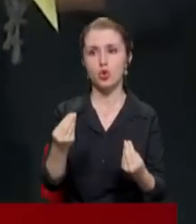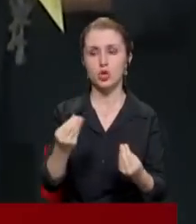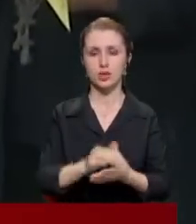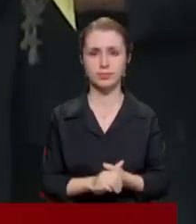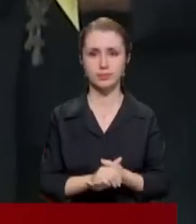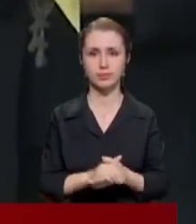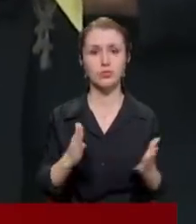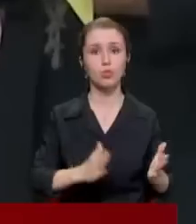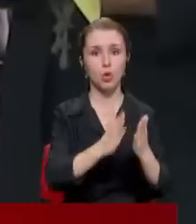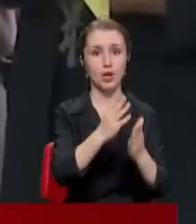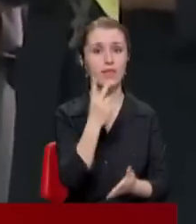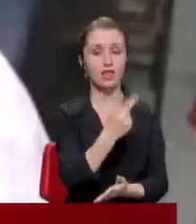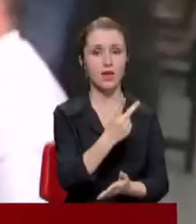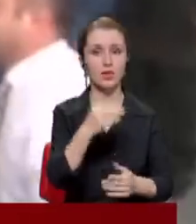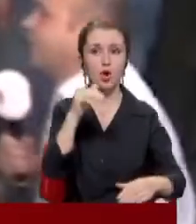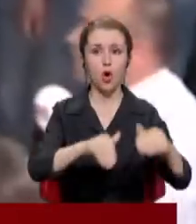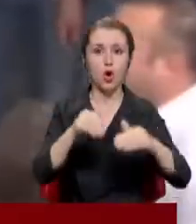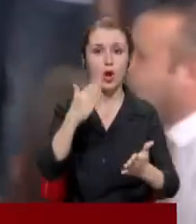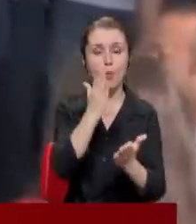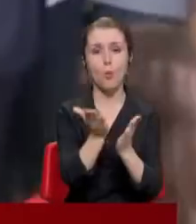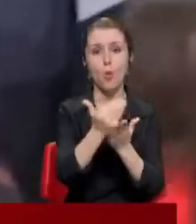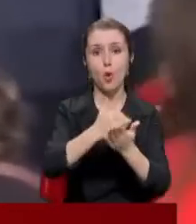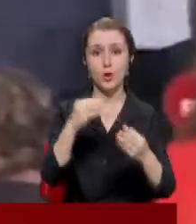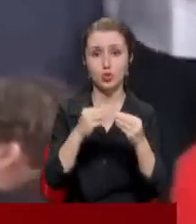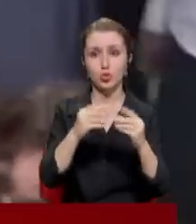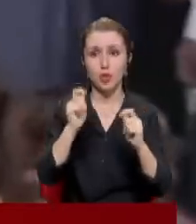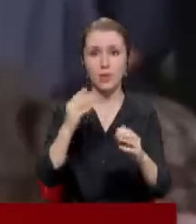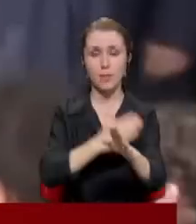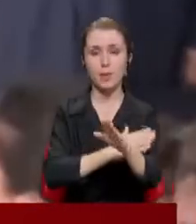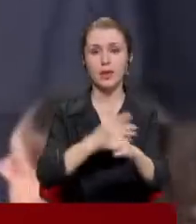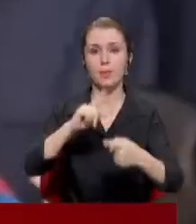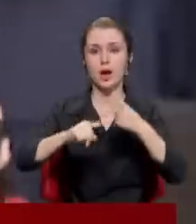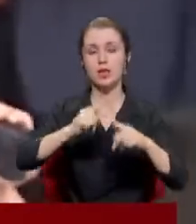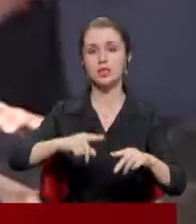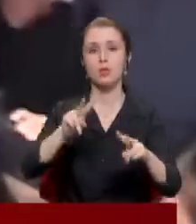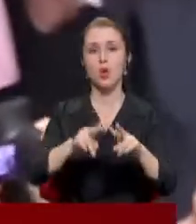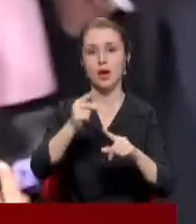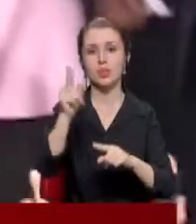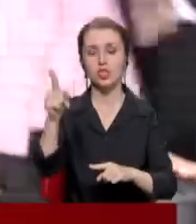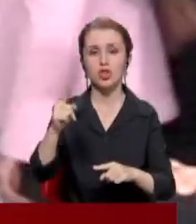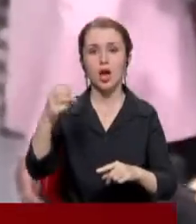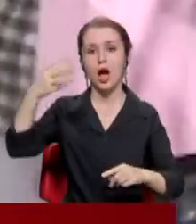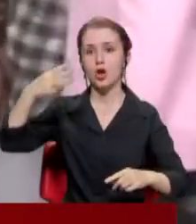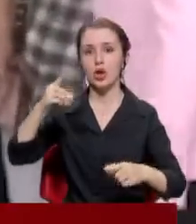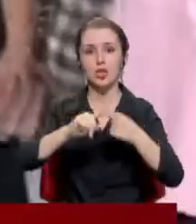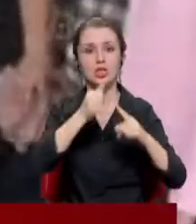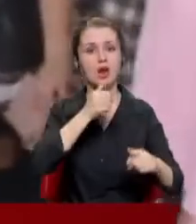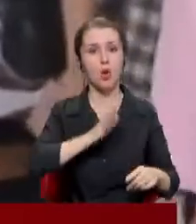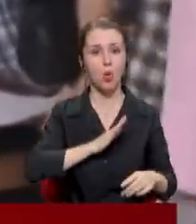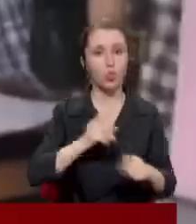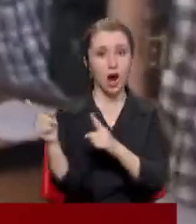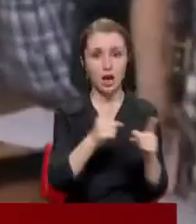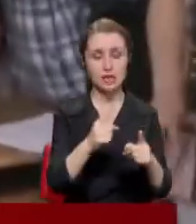pusulada. Muhalefet tarafından oyları bölmekle suçlanan Memleket Partisi Cumhurbaşkanı adayı Muharrem İnce, Erdoğan'la Kılıçdaroğlu